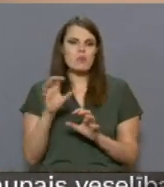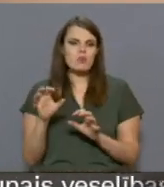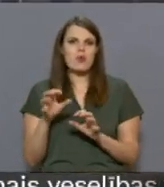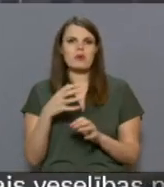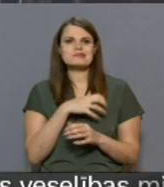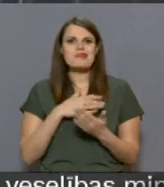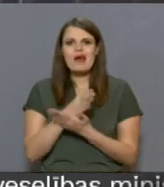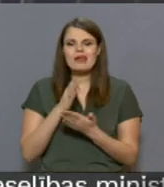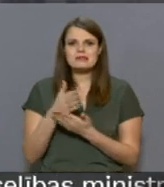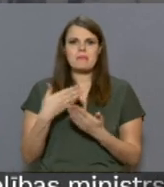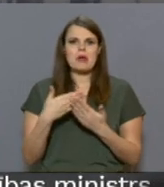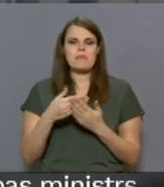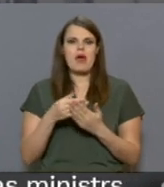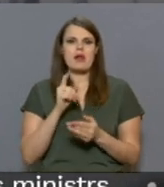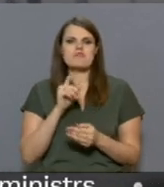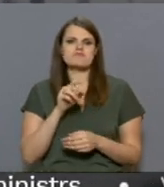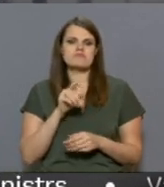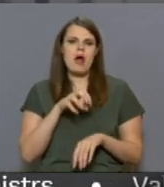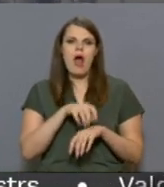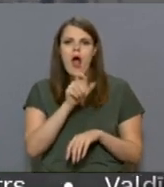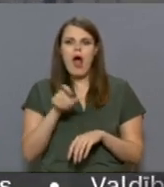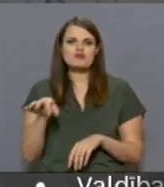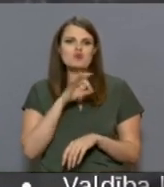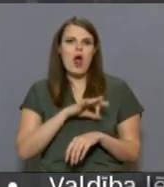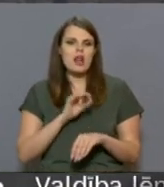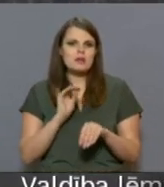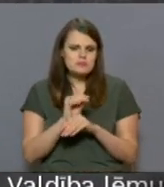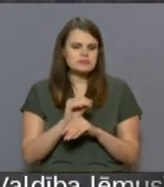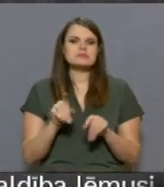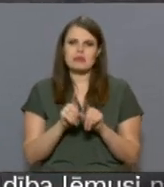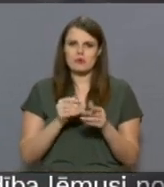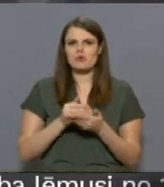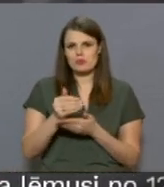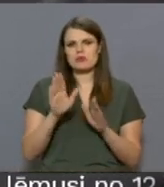mediķu atalgojuma reforma, bez uzmanības nepalikšot. Māris Klūgalvs, Peršavits, Latvijas televīzija.